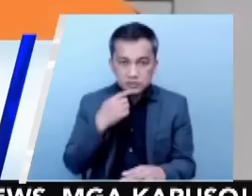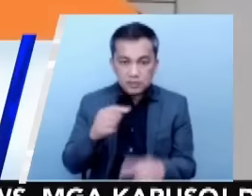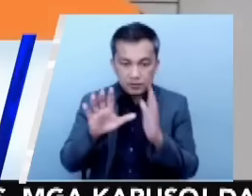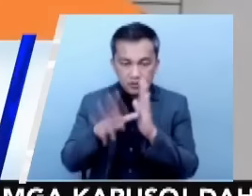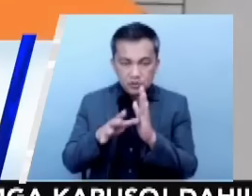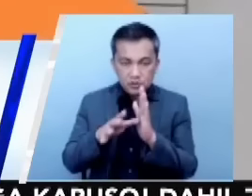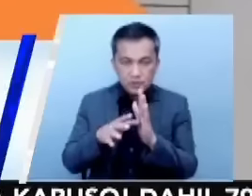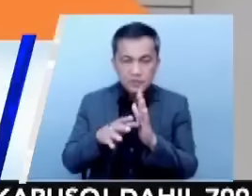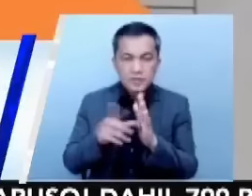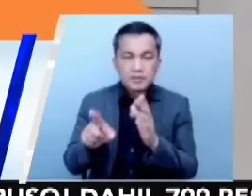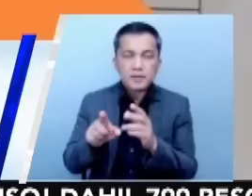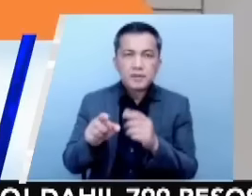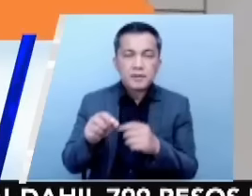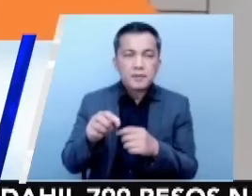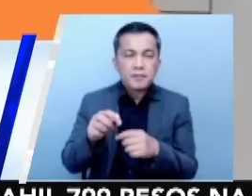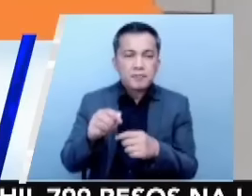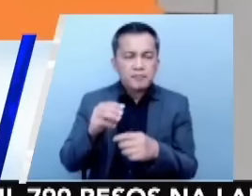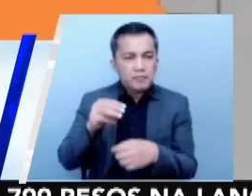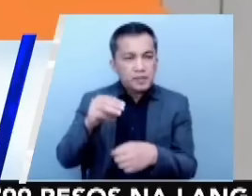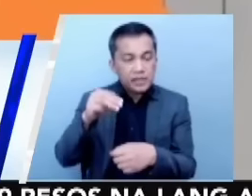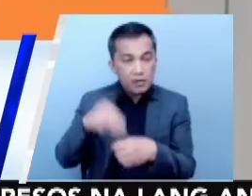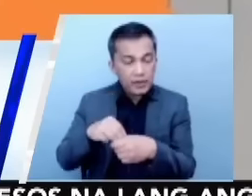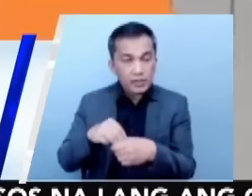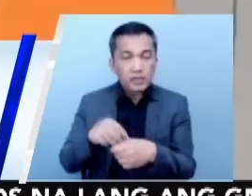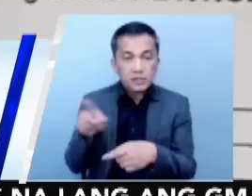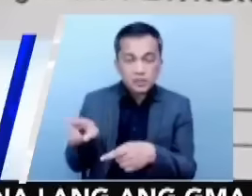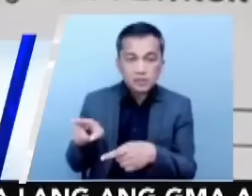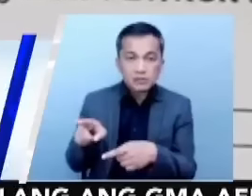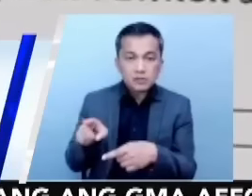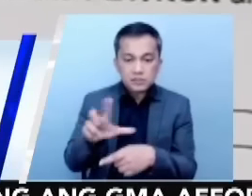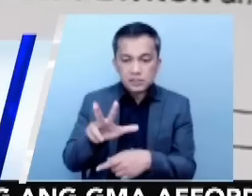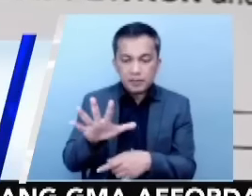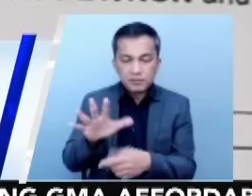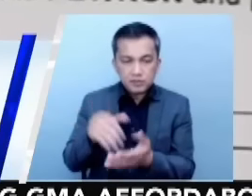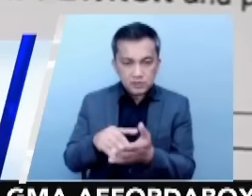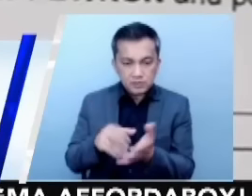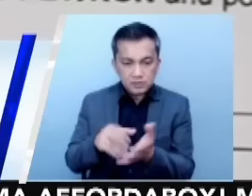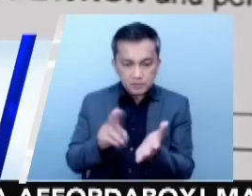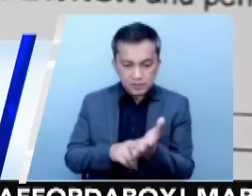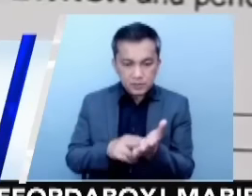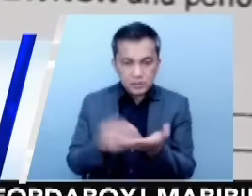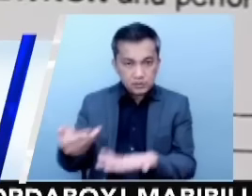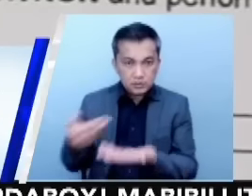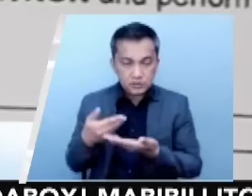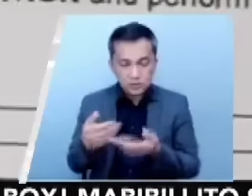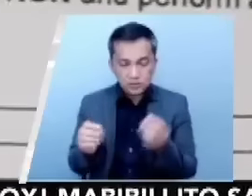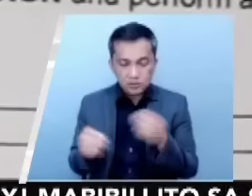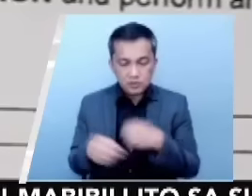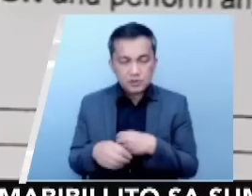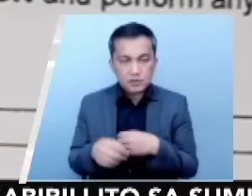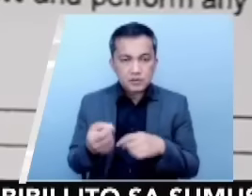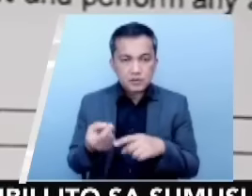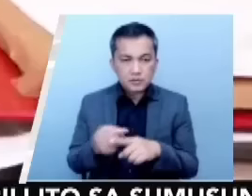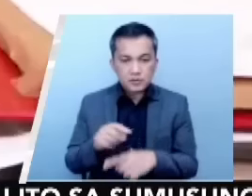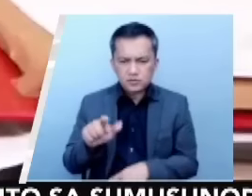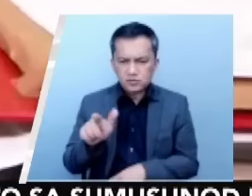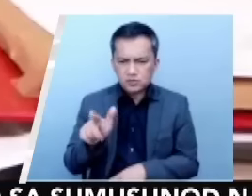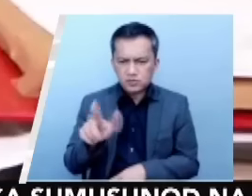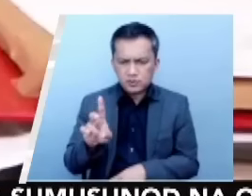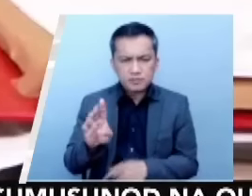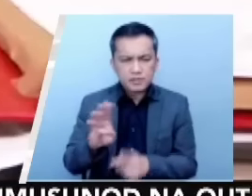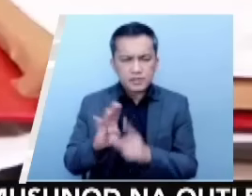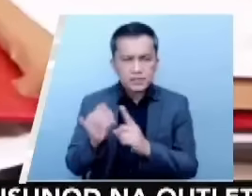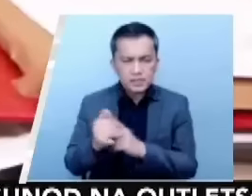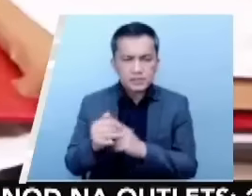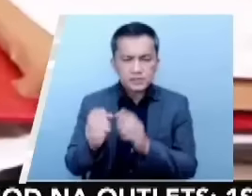mahigit 35,000 na pirma na ang inendorso sa kanilang tanggapan mula sa 27 barangay ng lungsod.